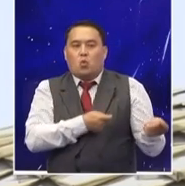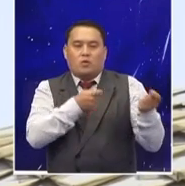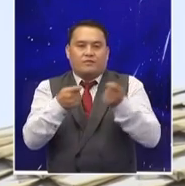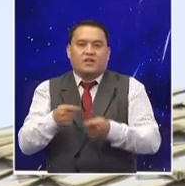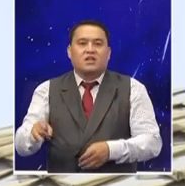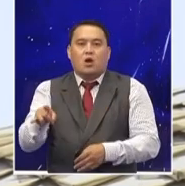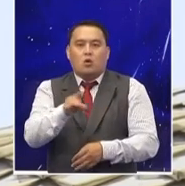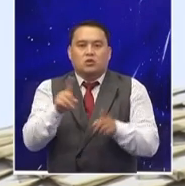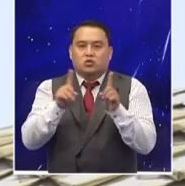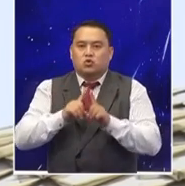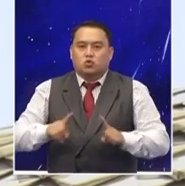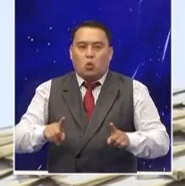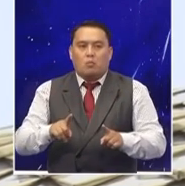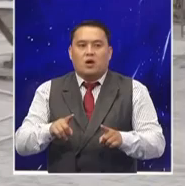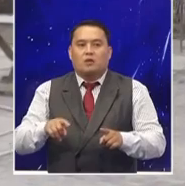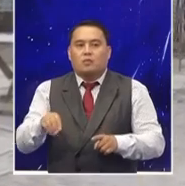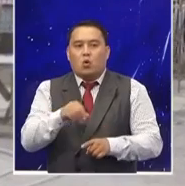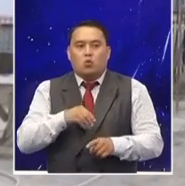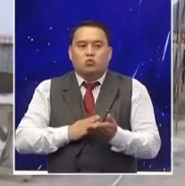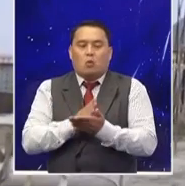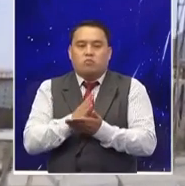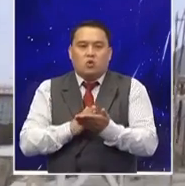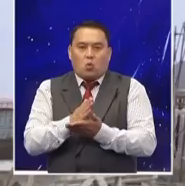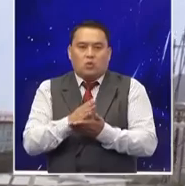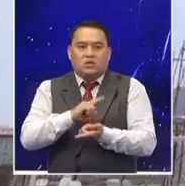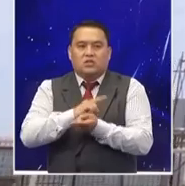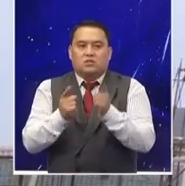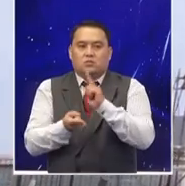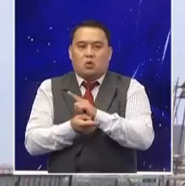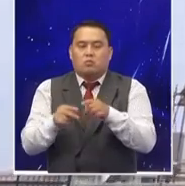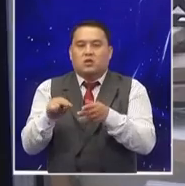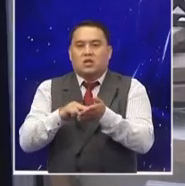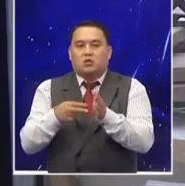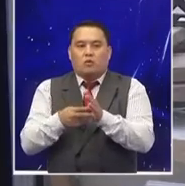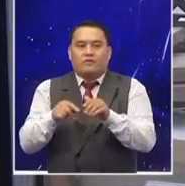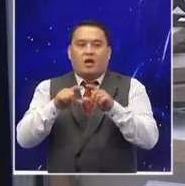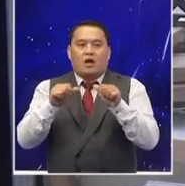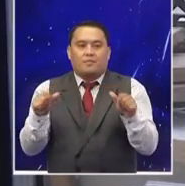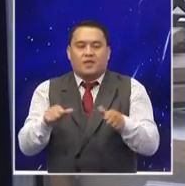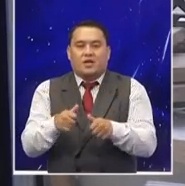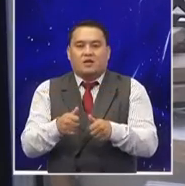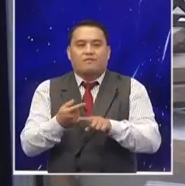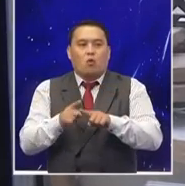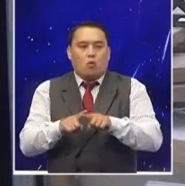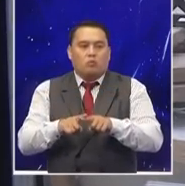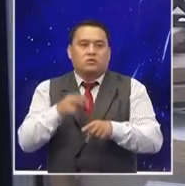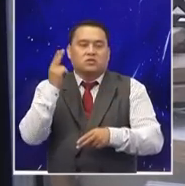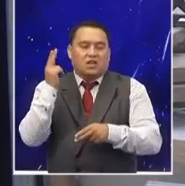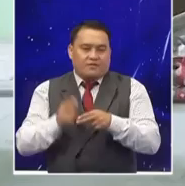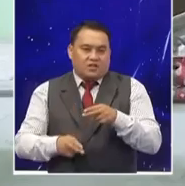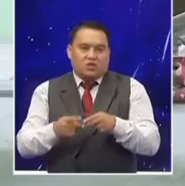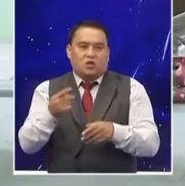регионов особенности рельефа почвы также послужили поводом к изменения в планировке объекта но благое дело движется к логическому